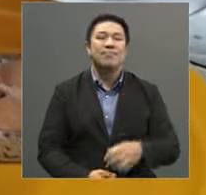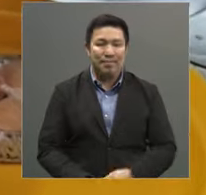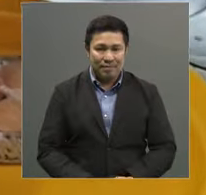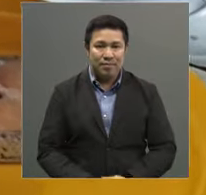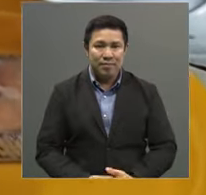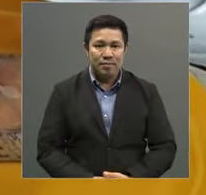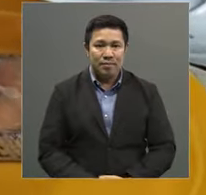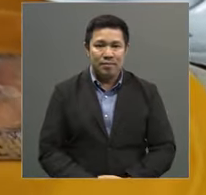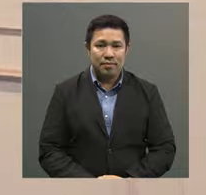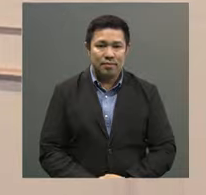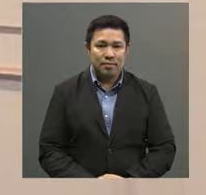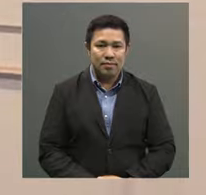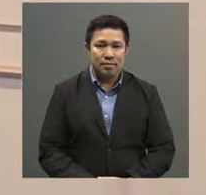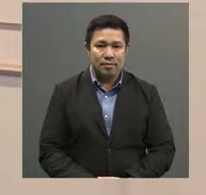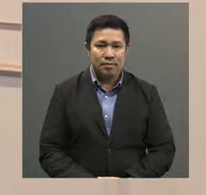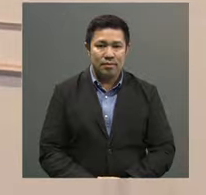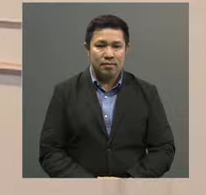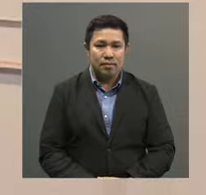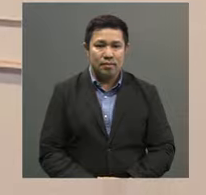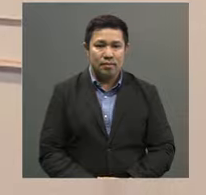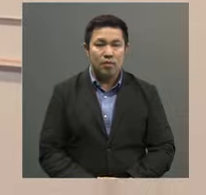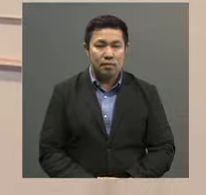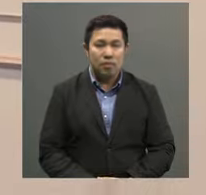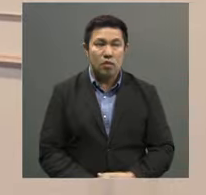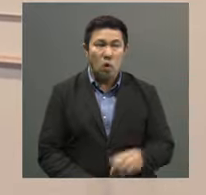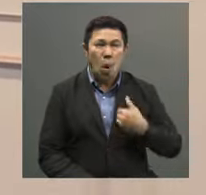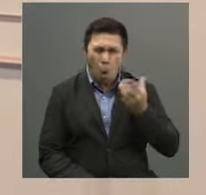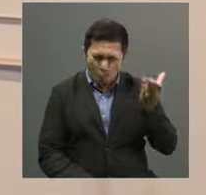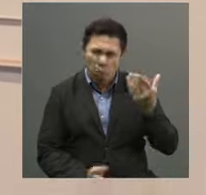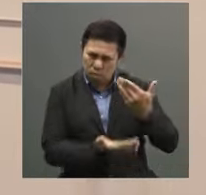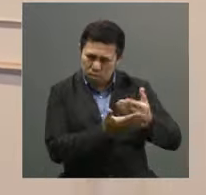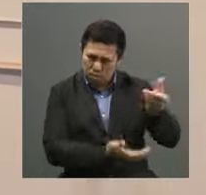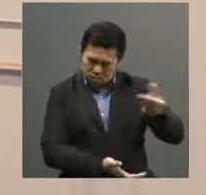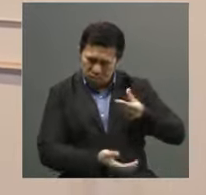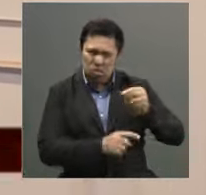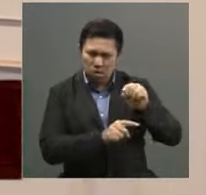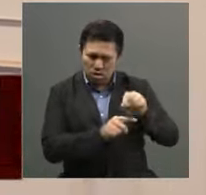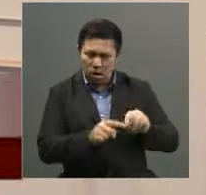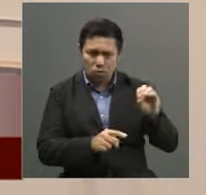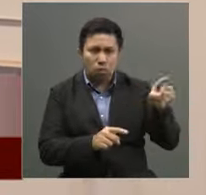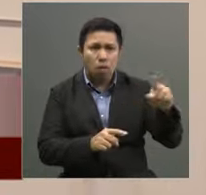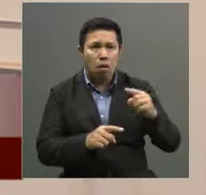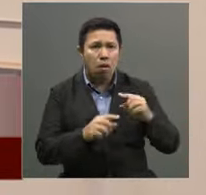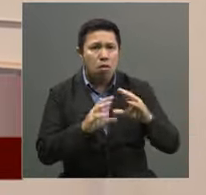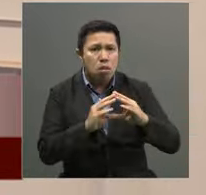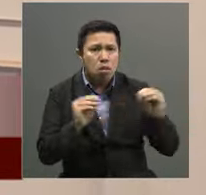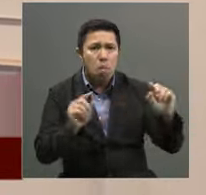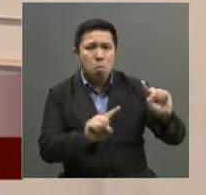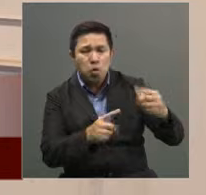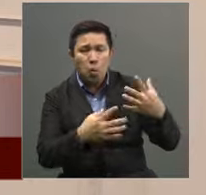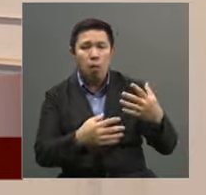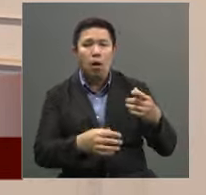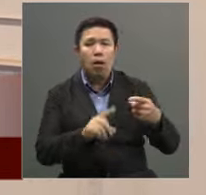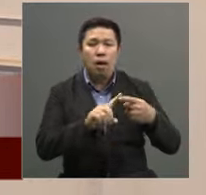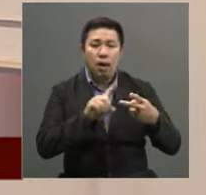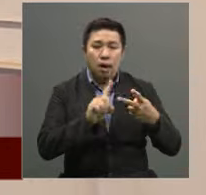อครับขอว่าจำไว้ครึ่งนึงก่อนอย่าเงี้ยครับก็ไม่ตอบไม่ตอบแต่ที่สำคัญคือเด็ด